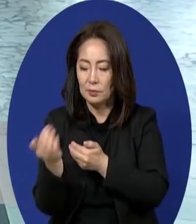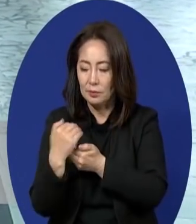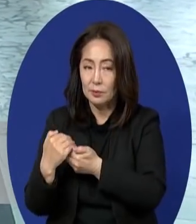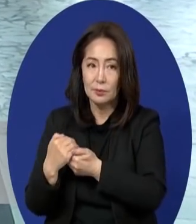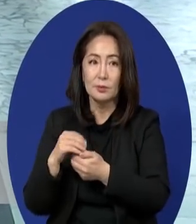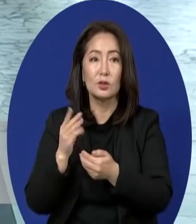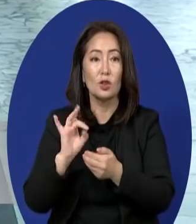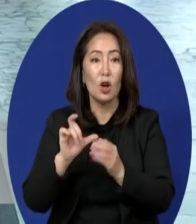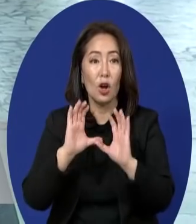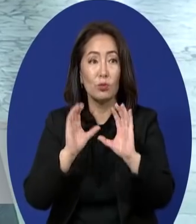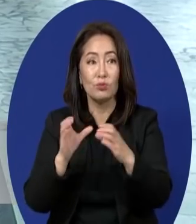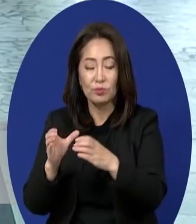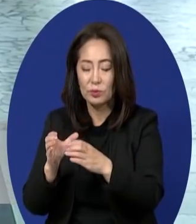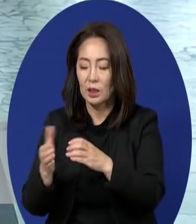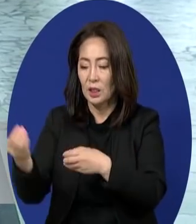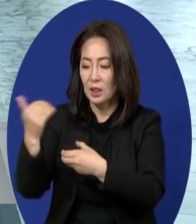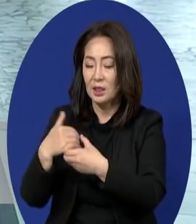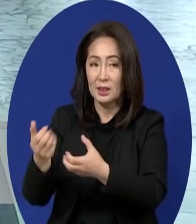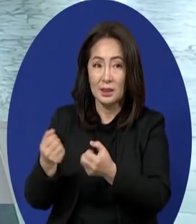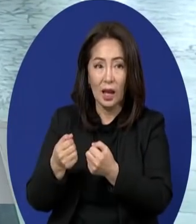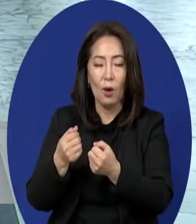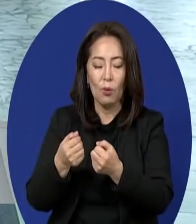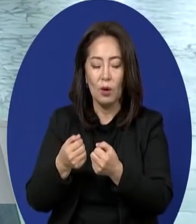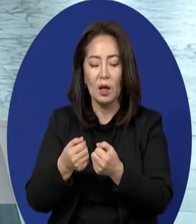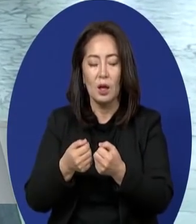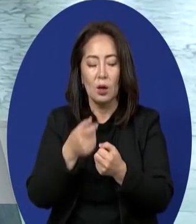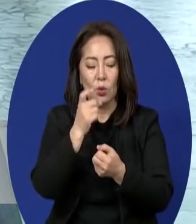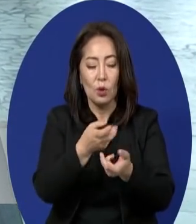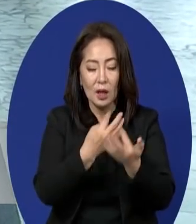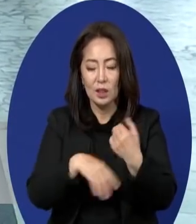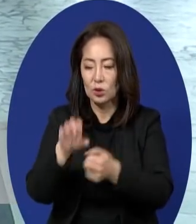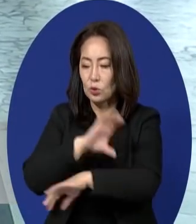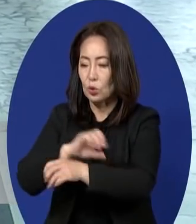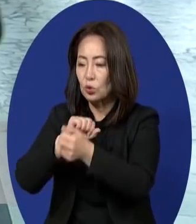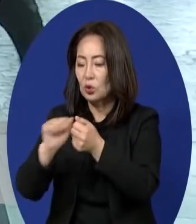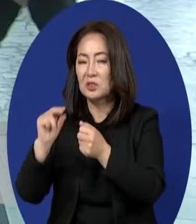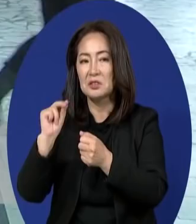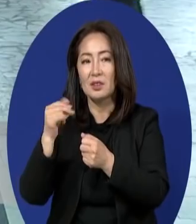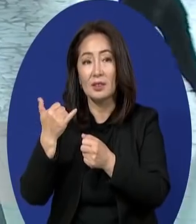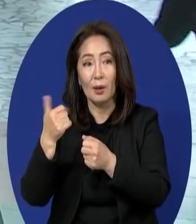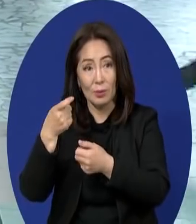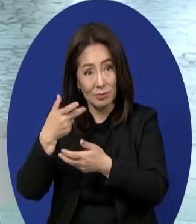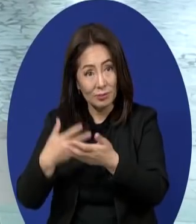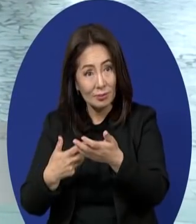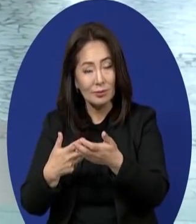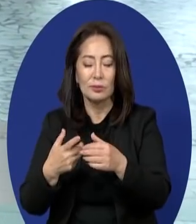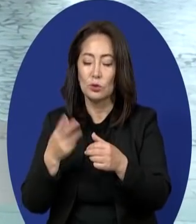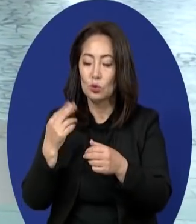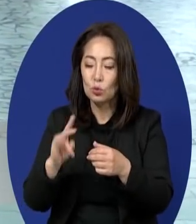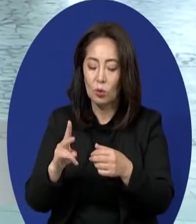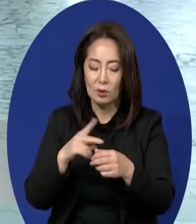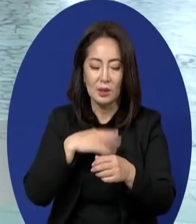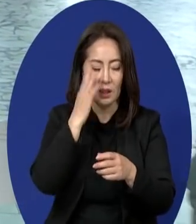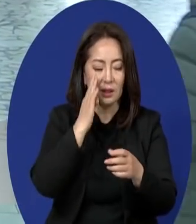тойрог эсэлтийн коэффициент төгсөлтийнхөө чанар үнэлэмжээр за цаашлах юм бол одоо эцэг их хамтын